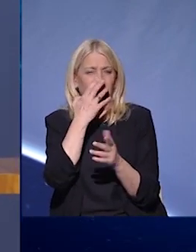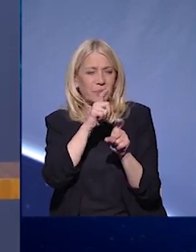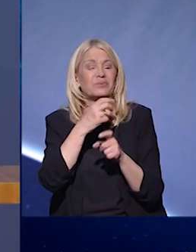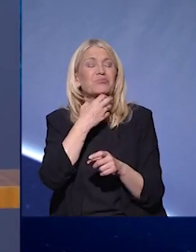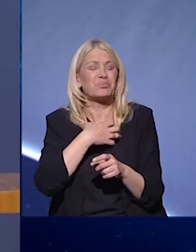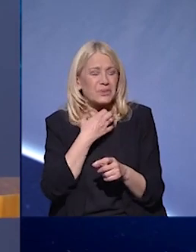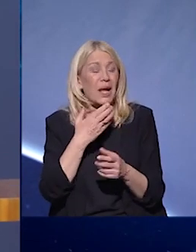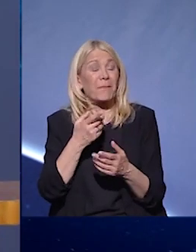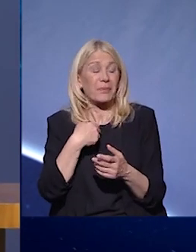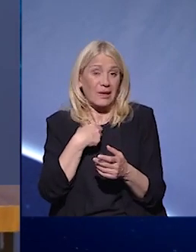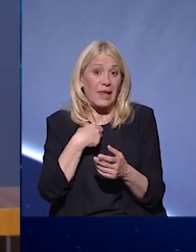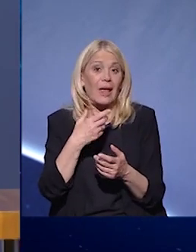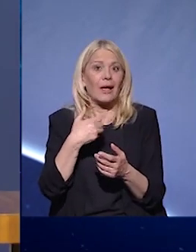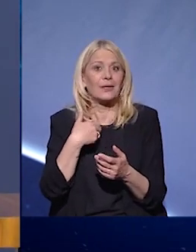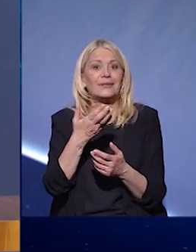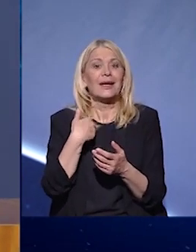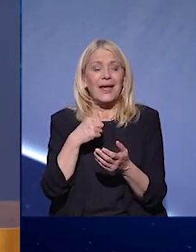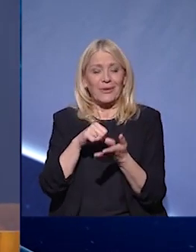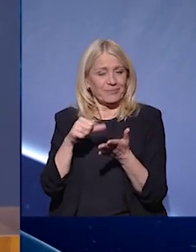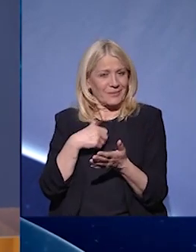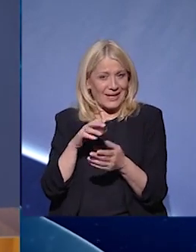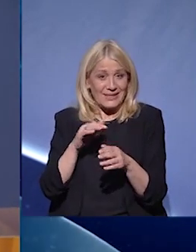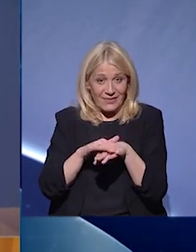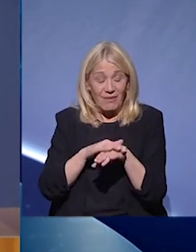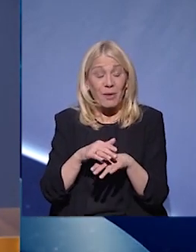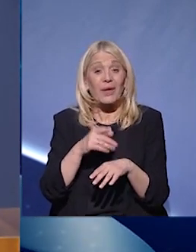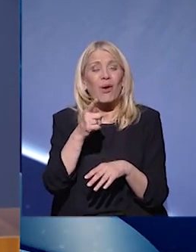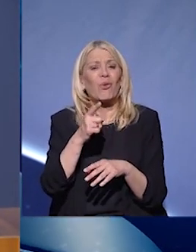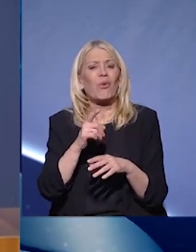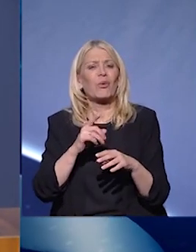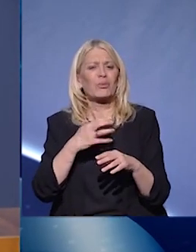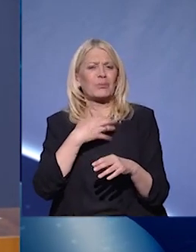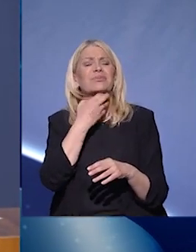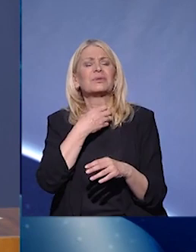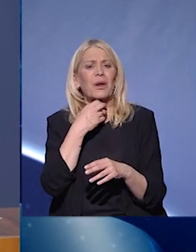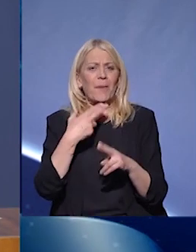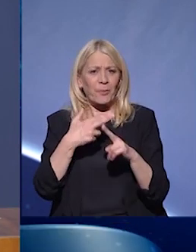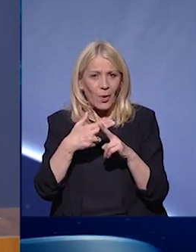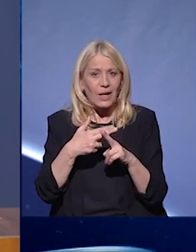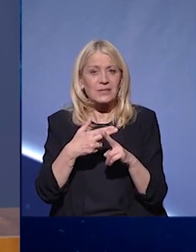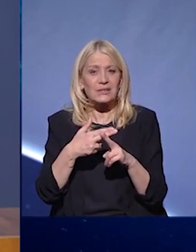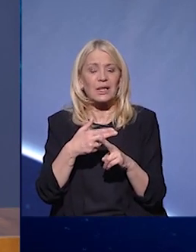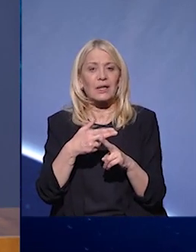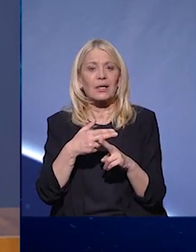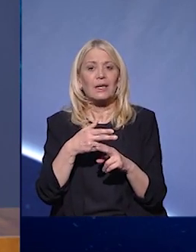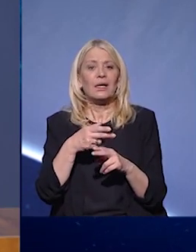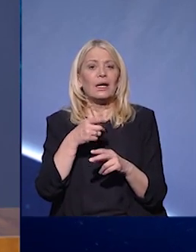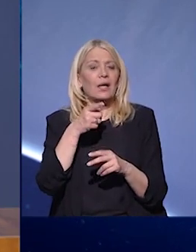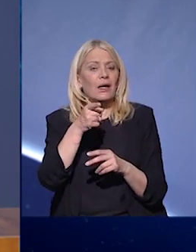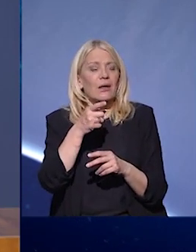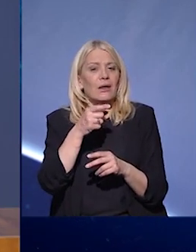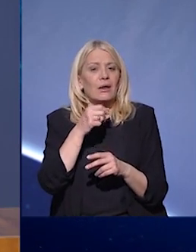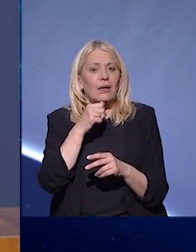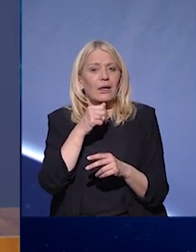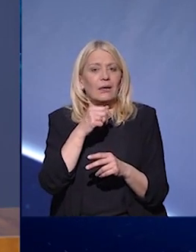epidemijskim procesima, ja si uzeo banku, izvinjavam se, u respiratornim epidemijskim tim procesima to otprilično traje na ovakvom